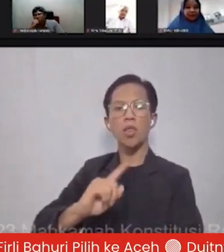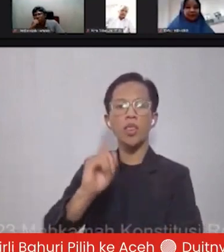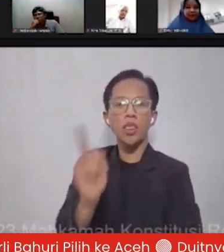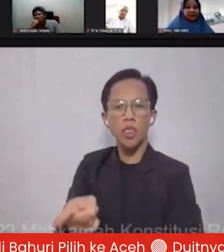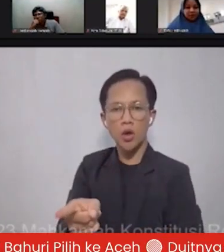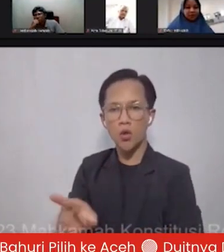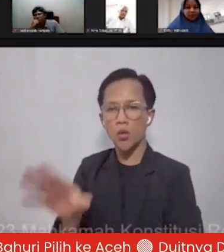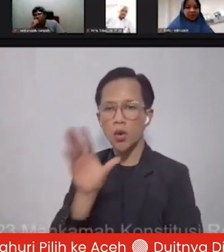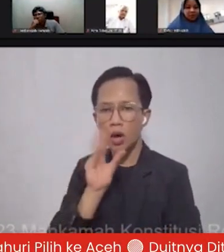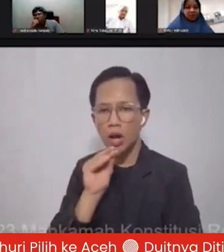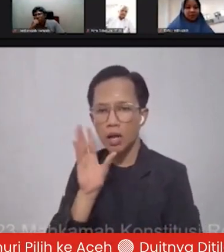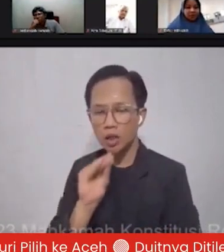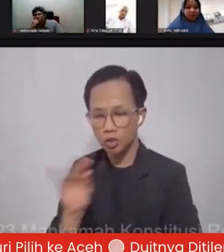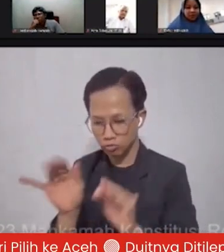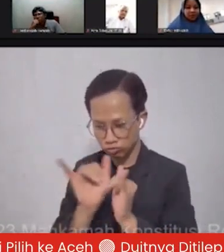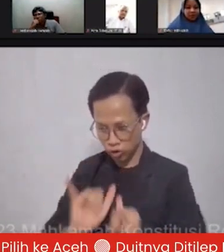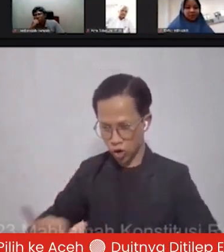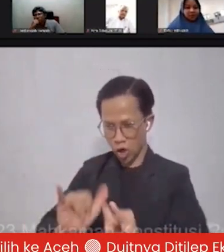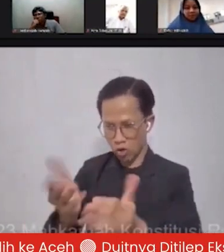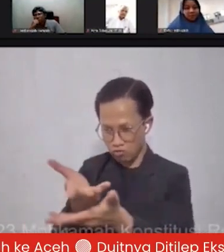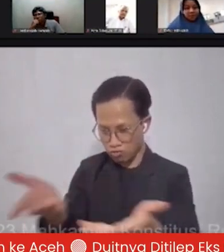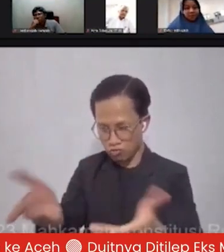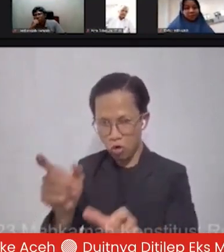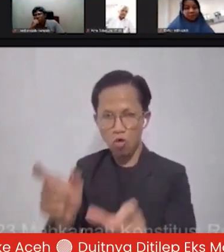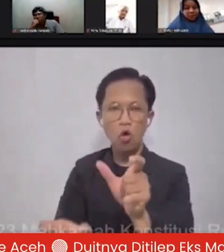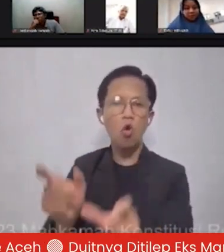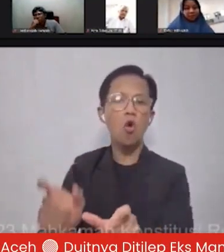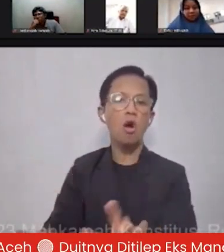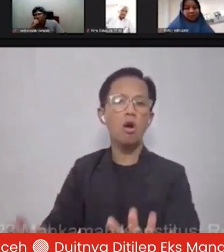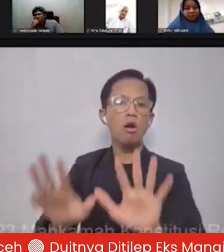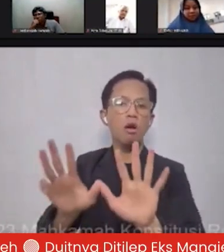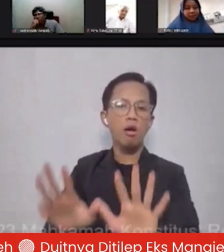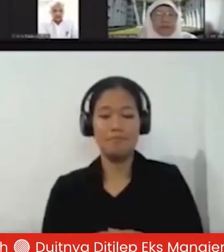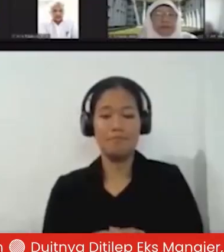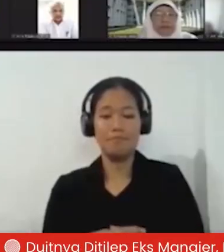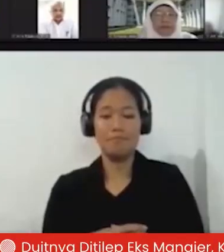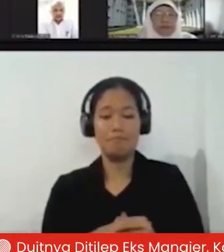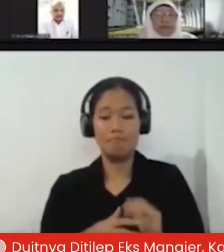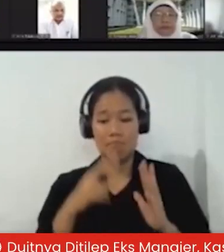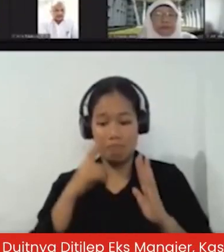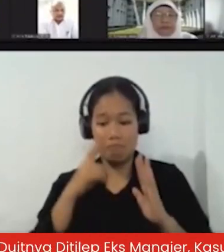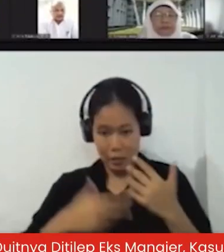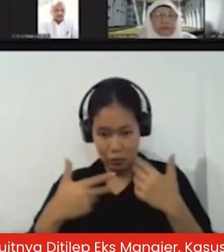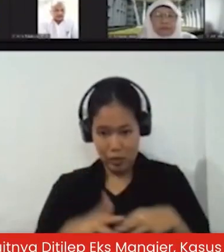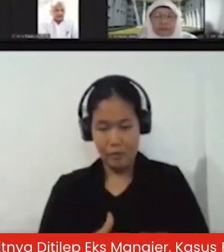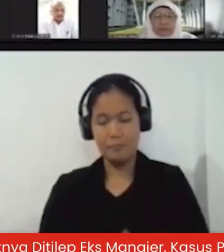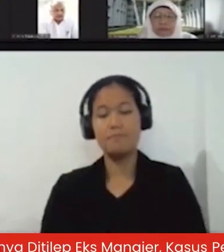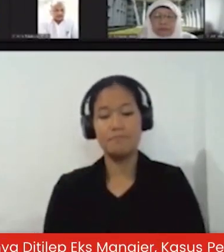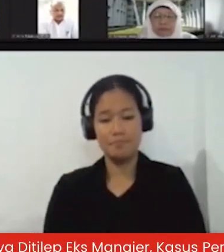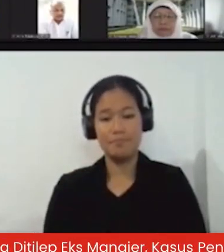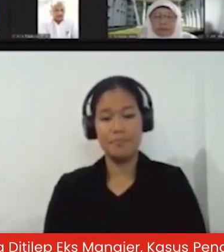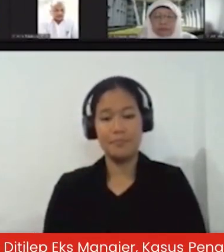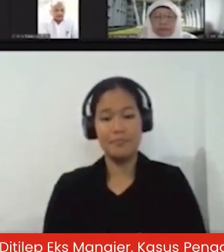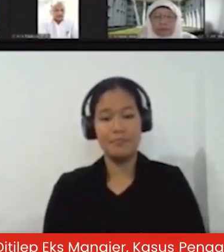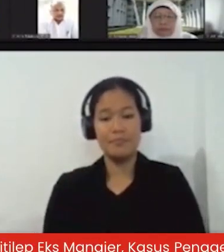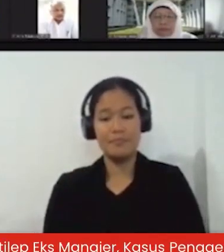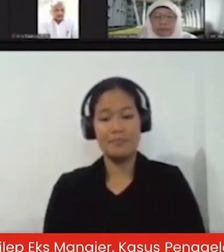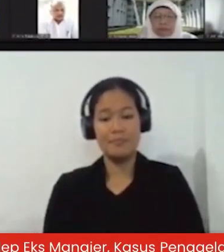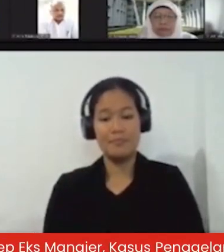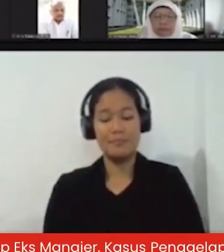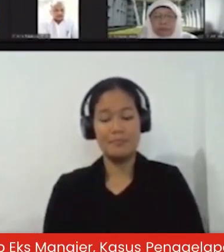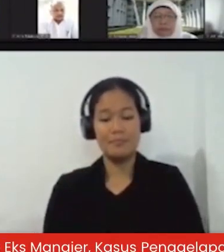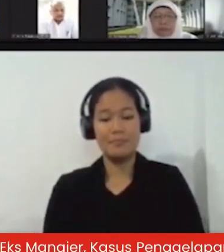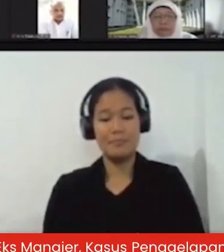secara kolektif kepada para hakim terlapor selain membahas ihwal prosedur